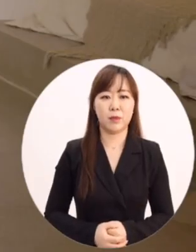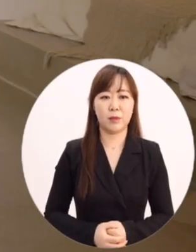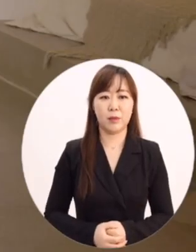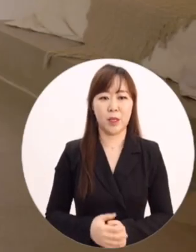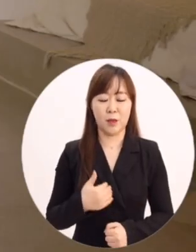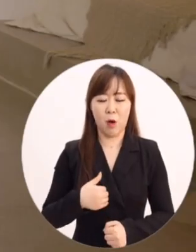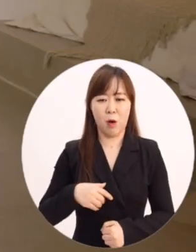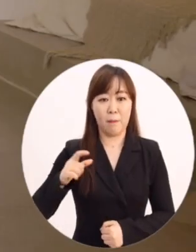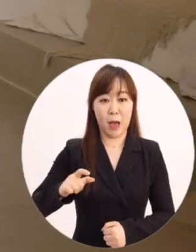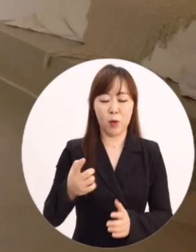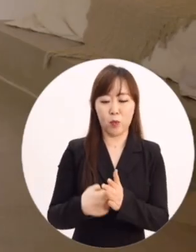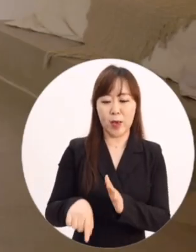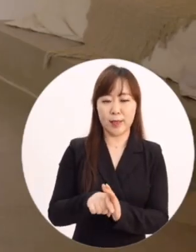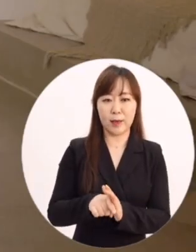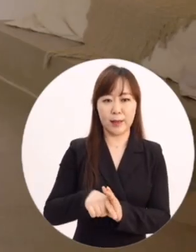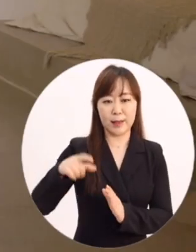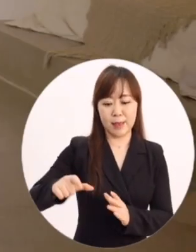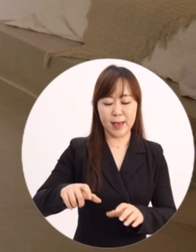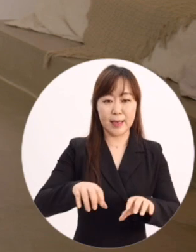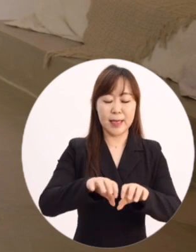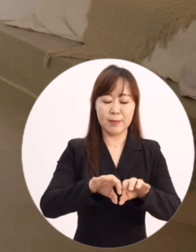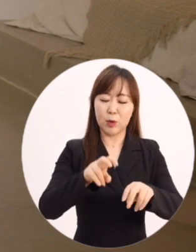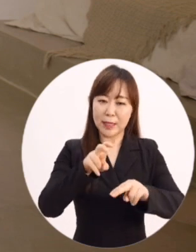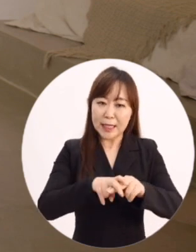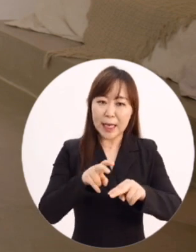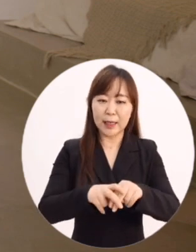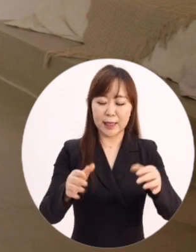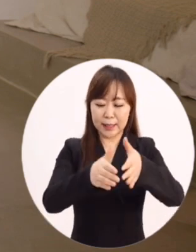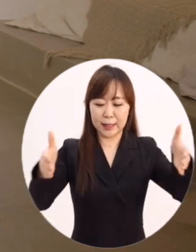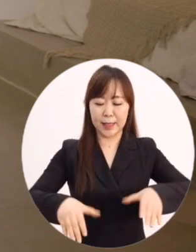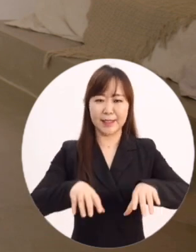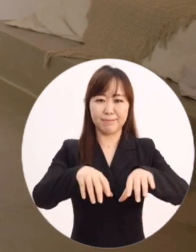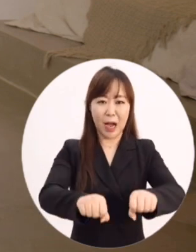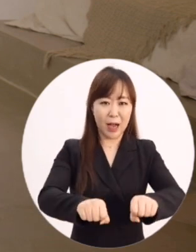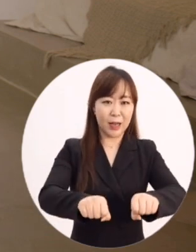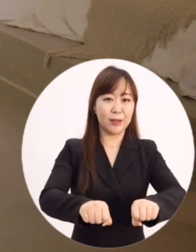지지를 위해 견고한 의자나 식탁을 잡으세요.